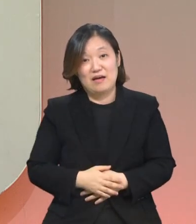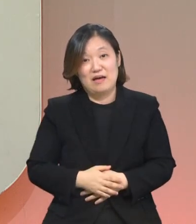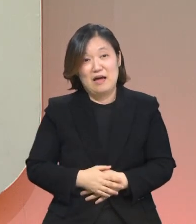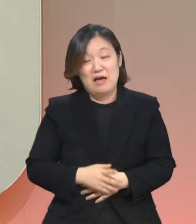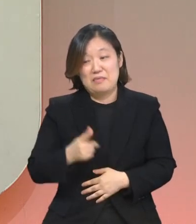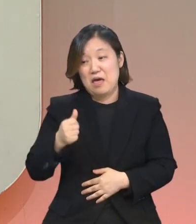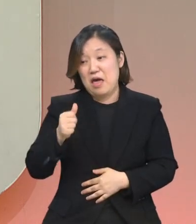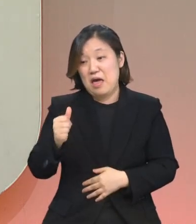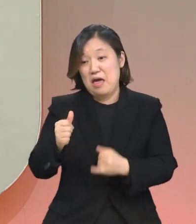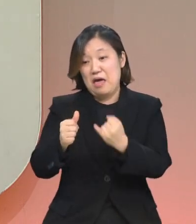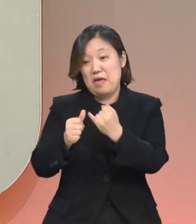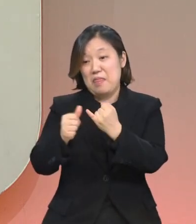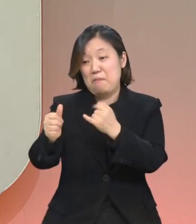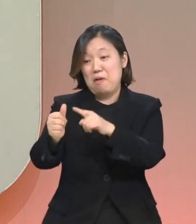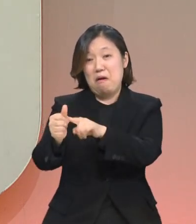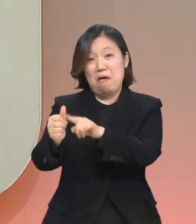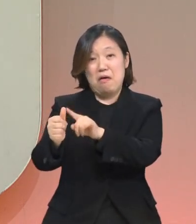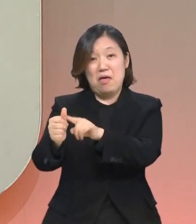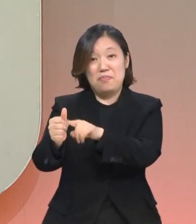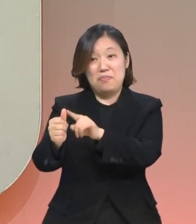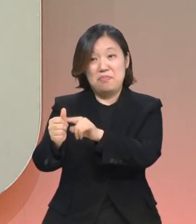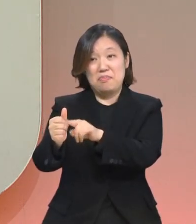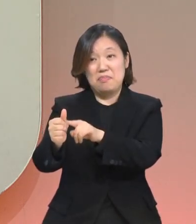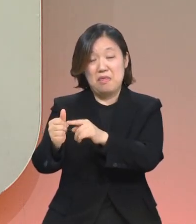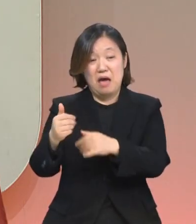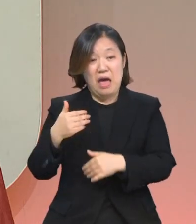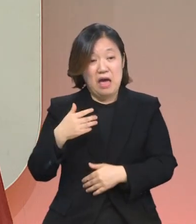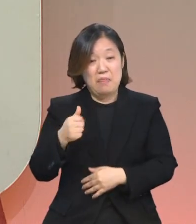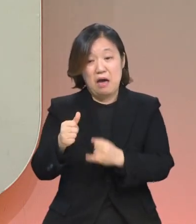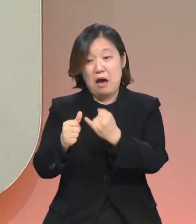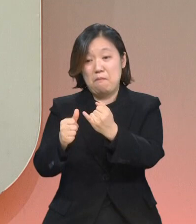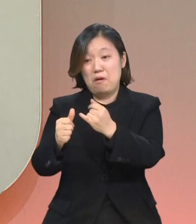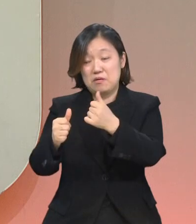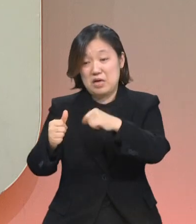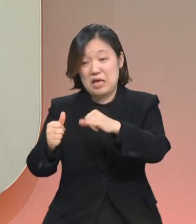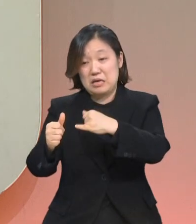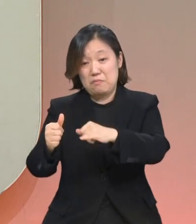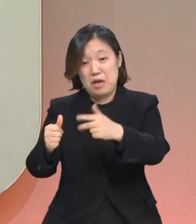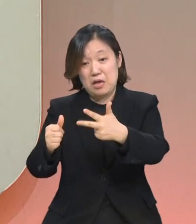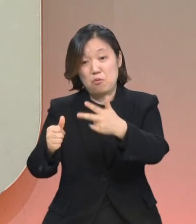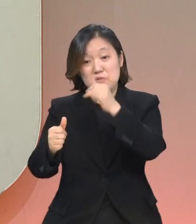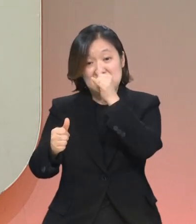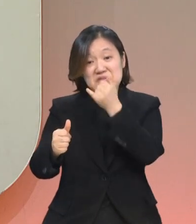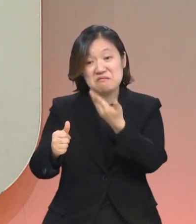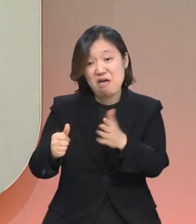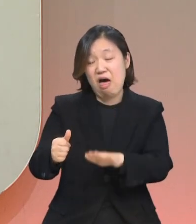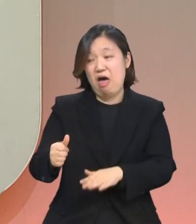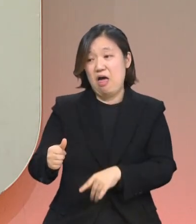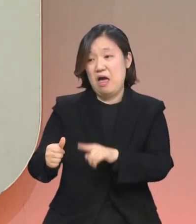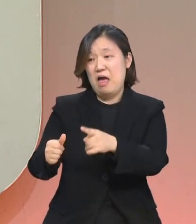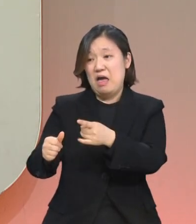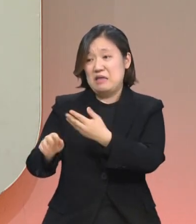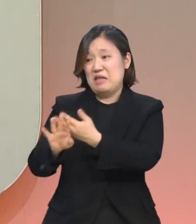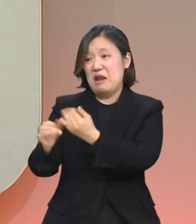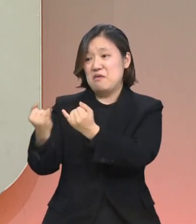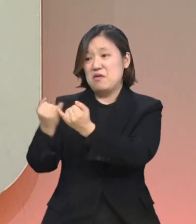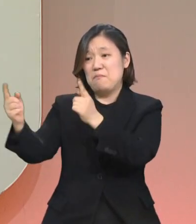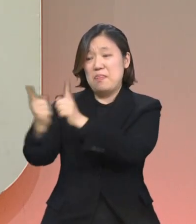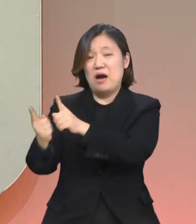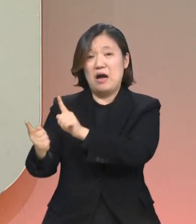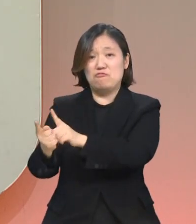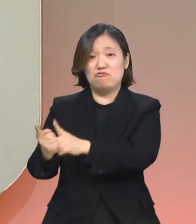하나뿐이 없는 남편 애를 7시인데 첫판을 구해 가지고 밖으로